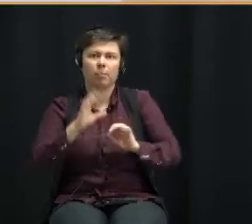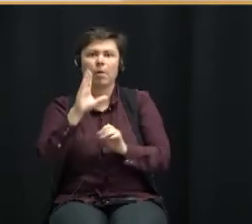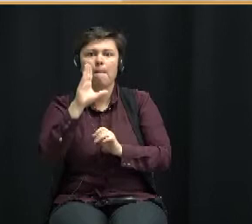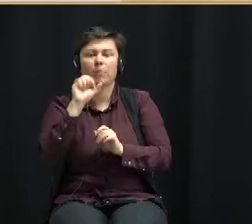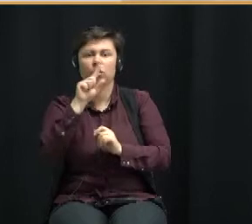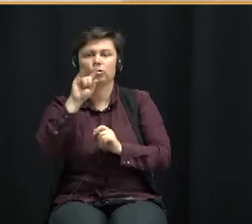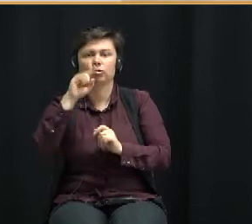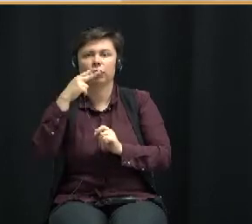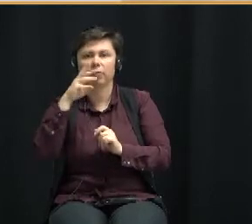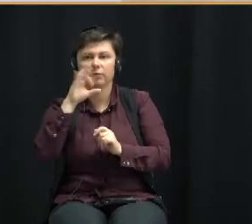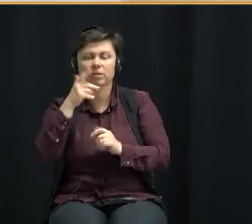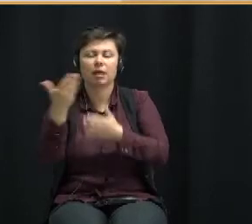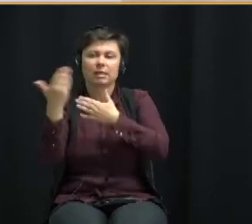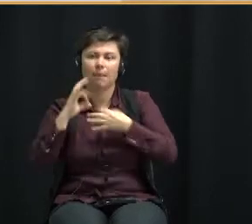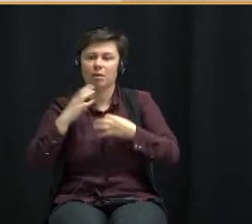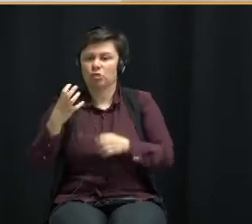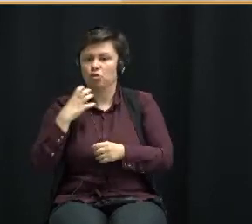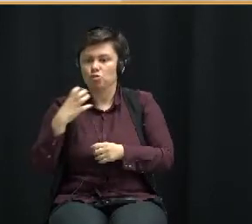joining us online.